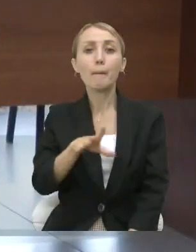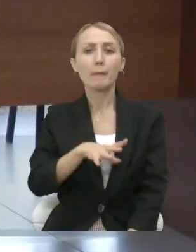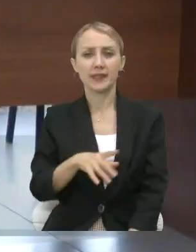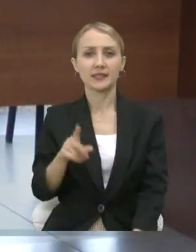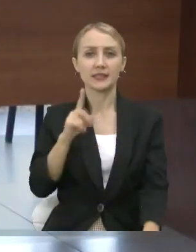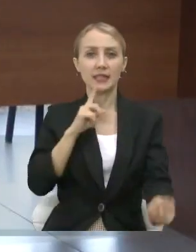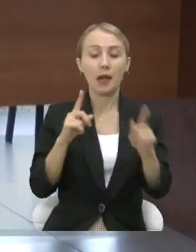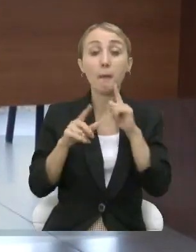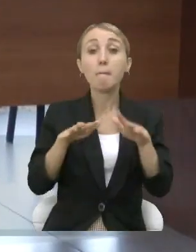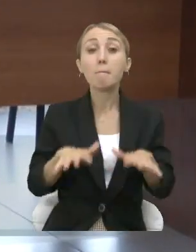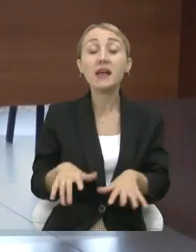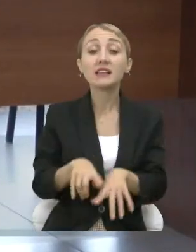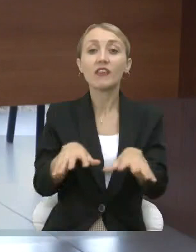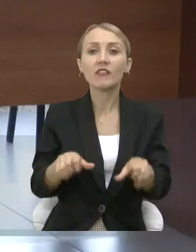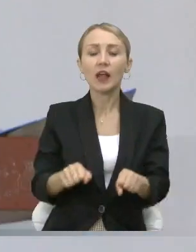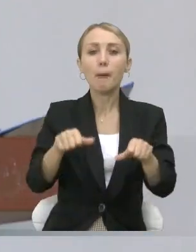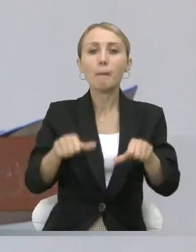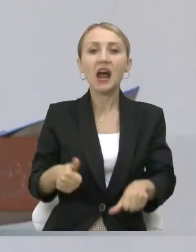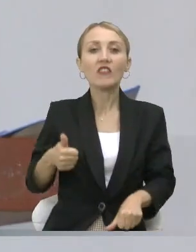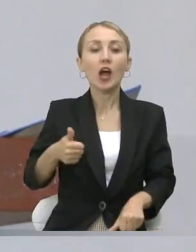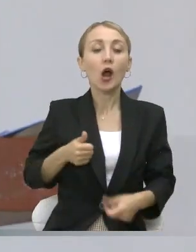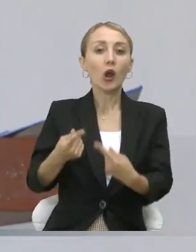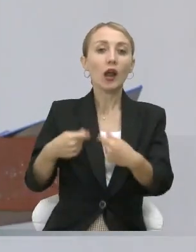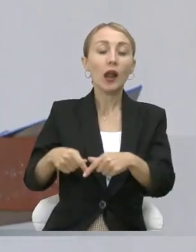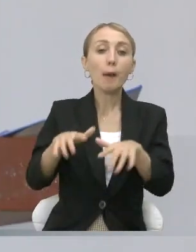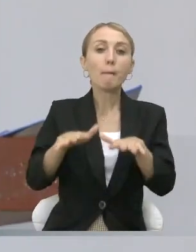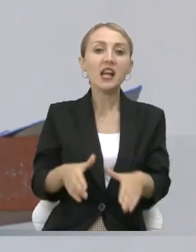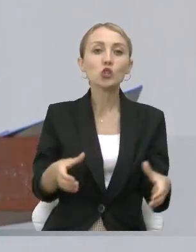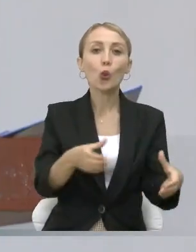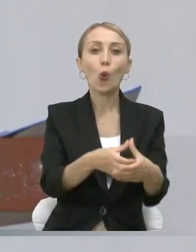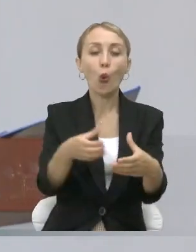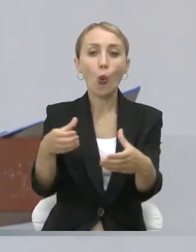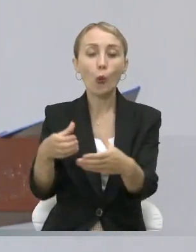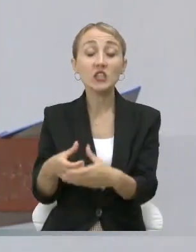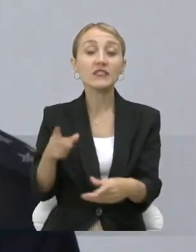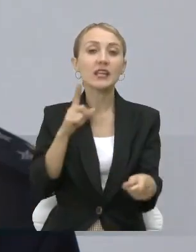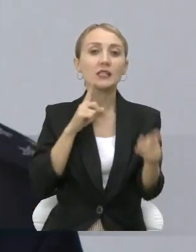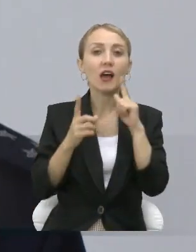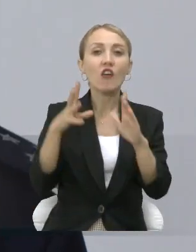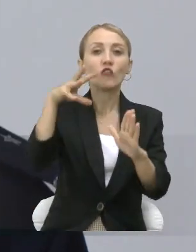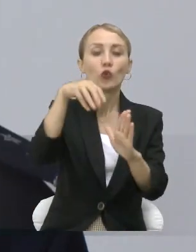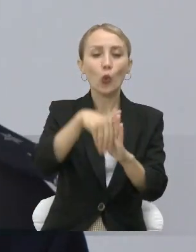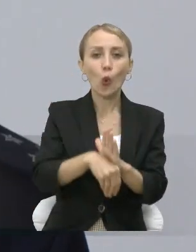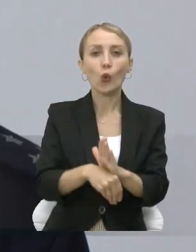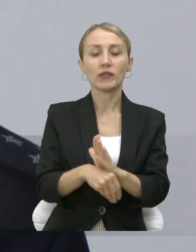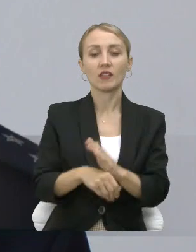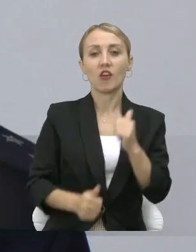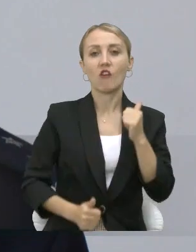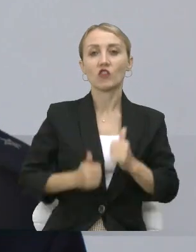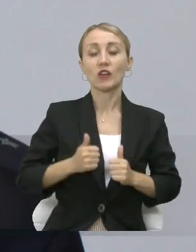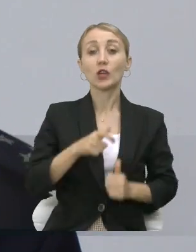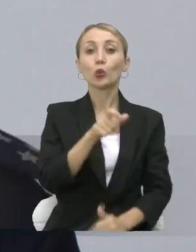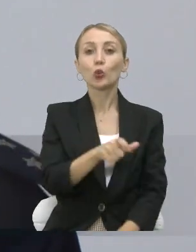собрание. Местная власть, правоохранительные органы, местные сообщества, общественные советы, в состав которых входят авторитетные